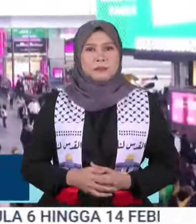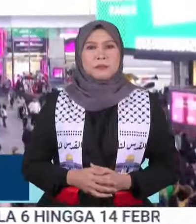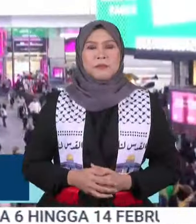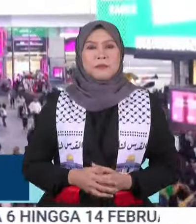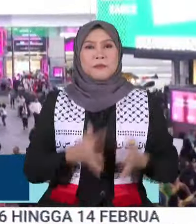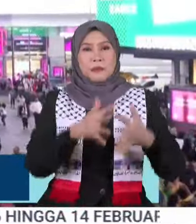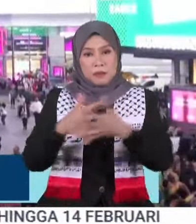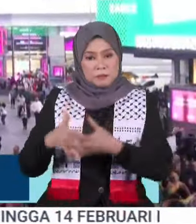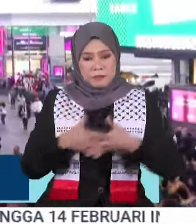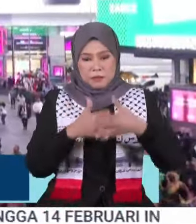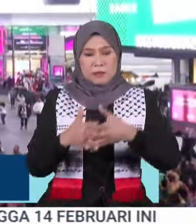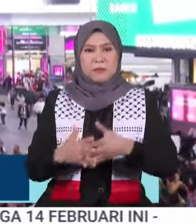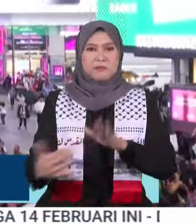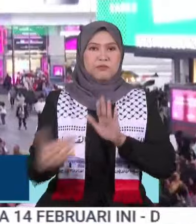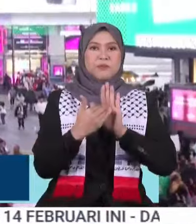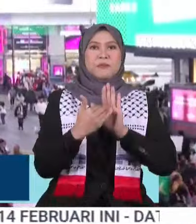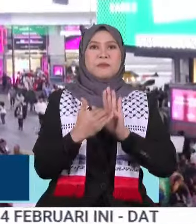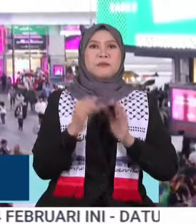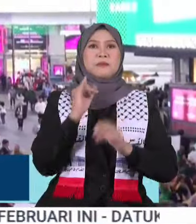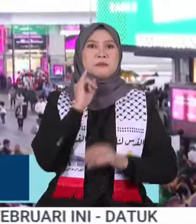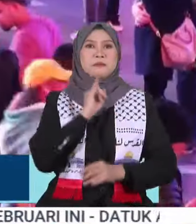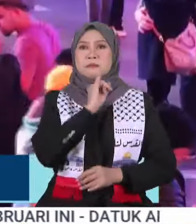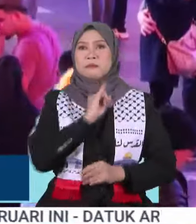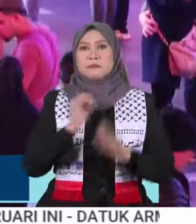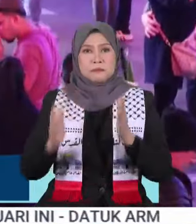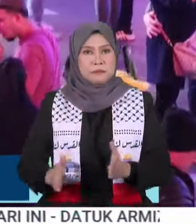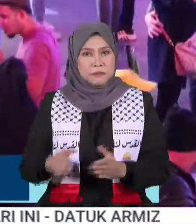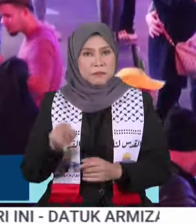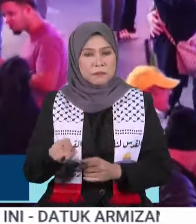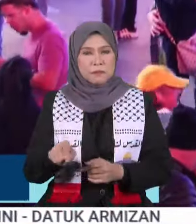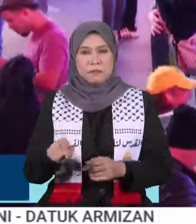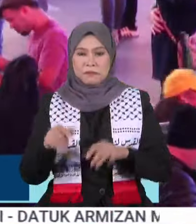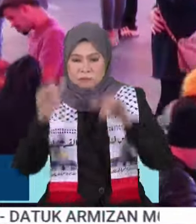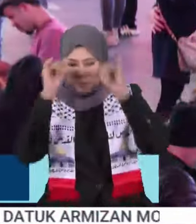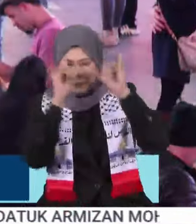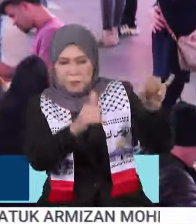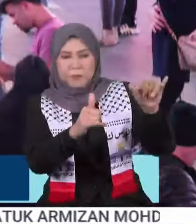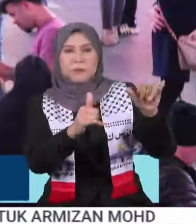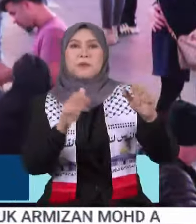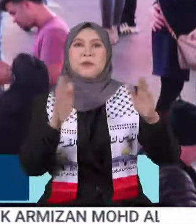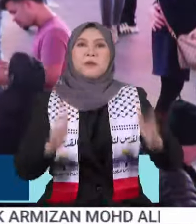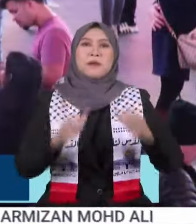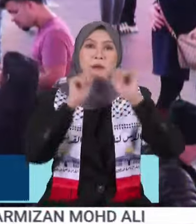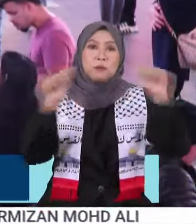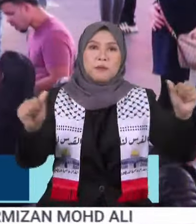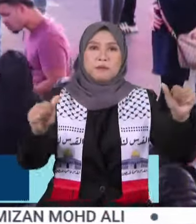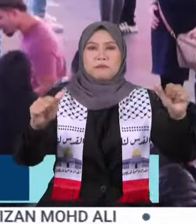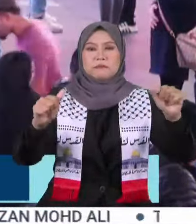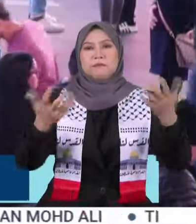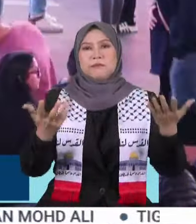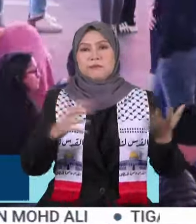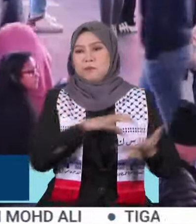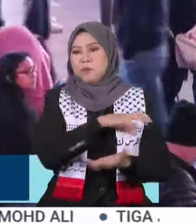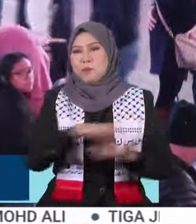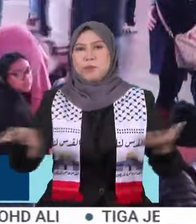Amerika Syarikat menyekat 4 pendatang Yahudi selepas mereka dituduh melakukan keganasan terhadap orang awam dan kemusnahan harta benda di Tebing